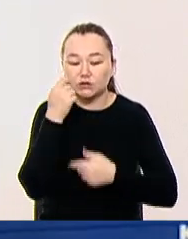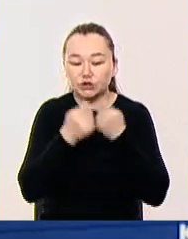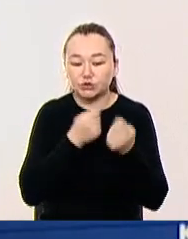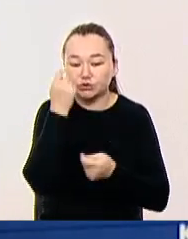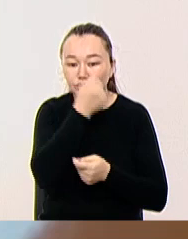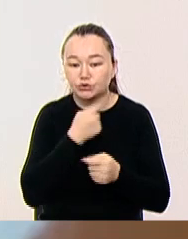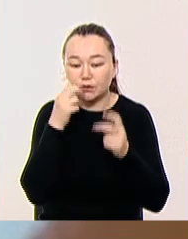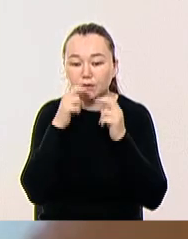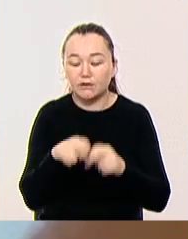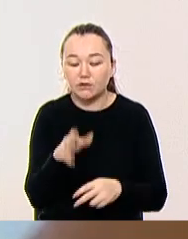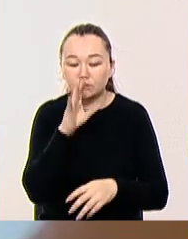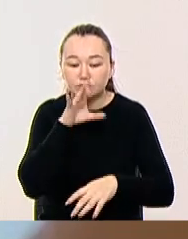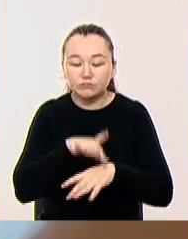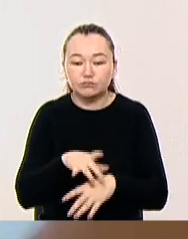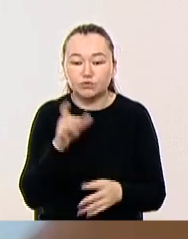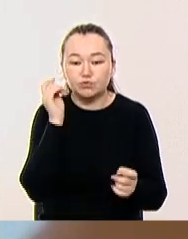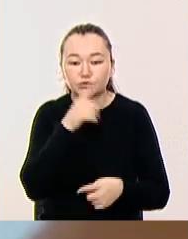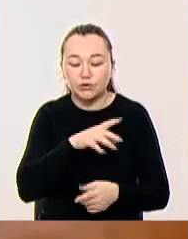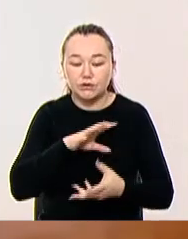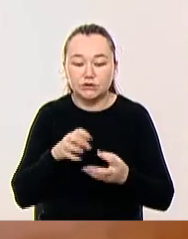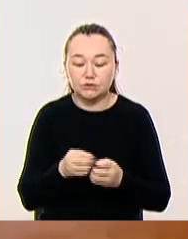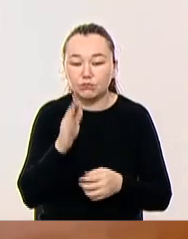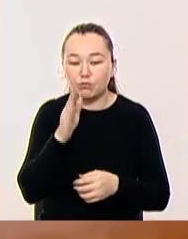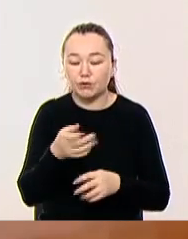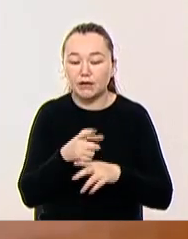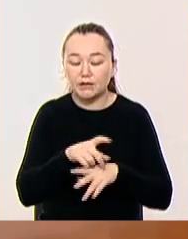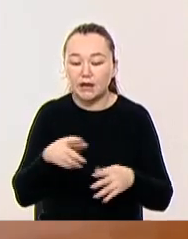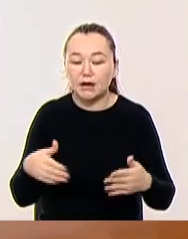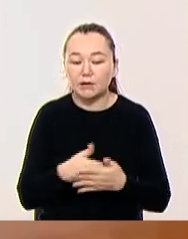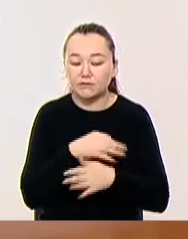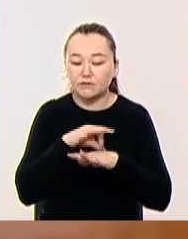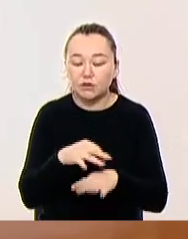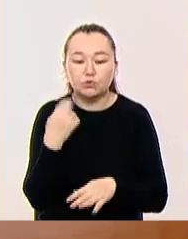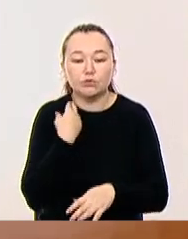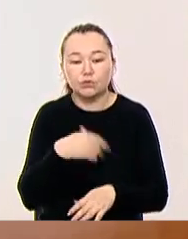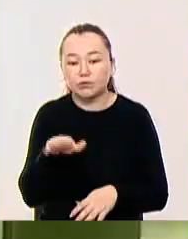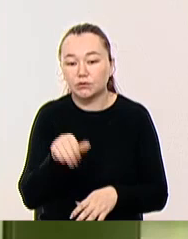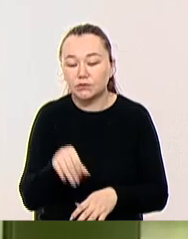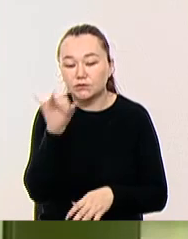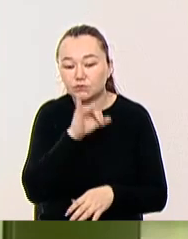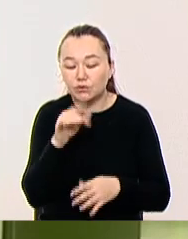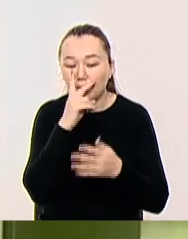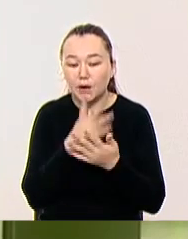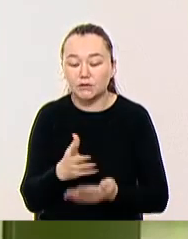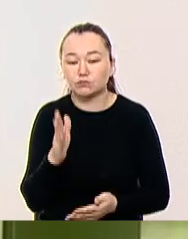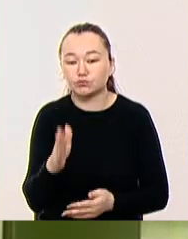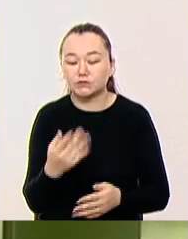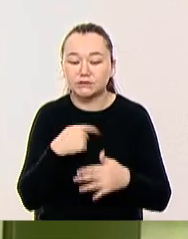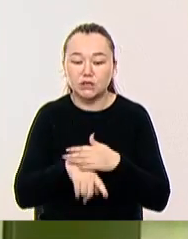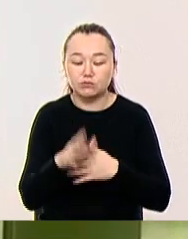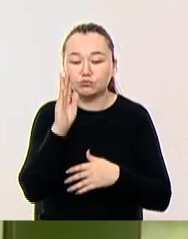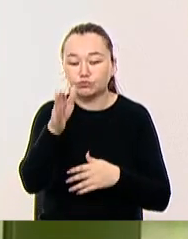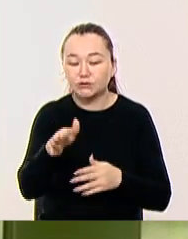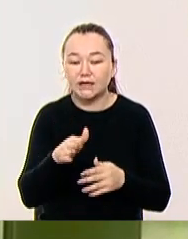негізінде айқындайды. Агенттік өкілдері қайта құрылымдауды жүргізу туралы ақпарат қарыз алушының несие тарихында көрсетіледі дейді. Яғни болашақта